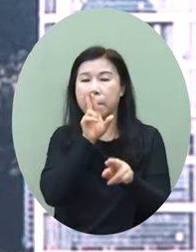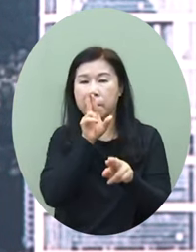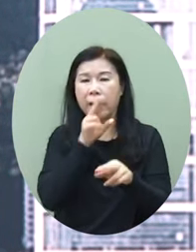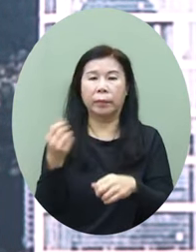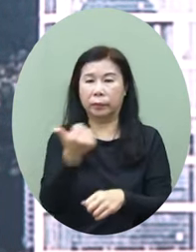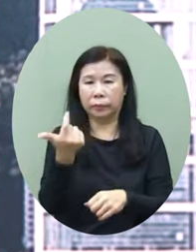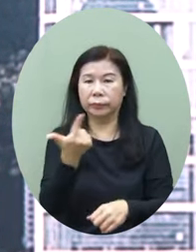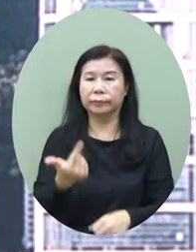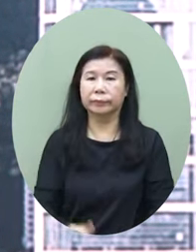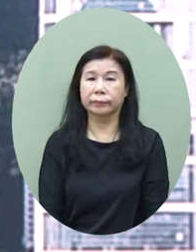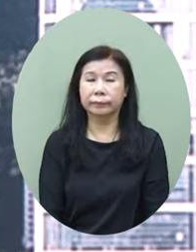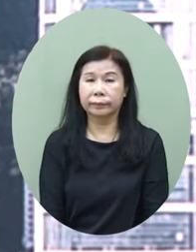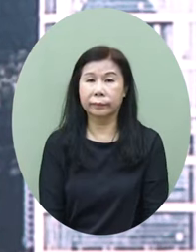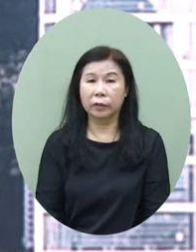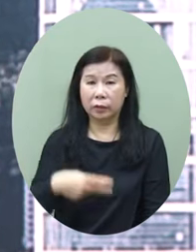比較高的